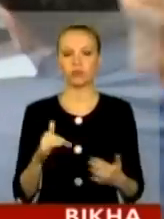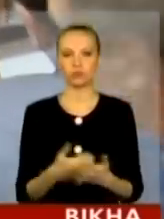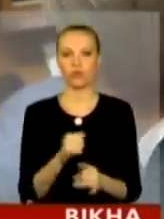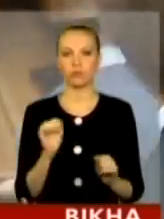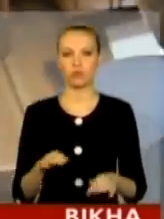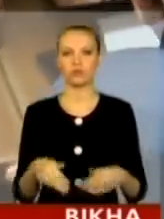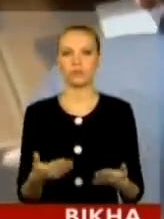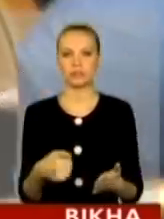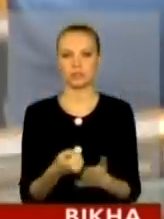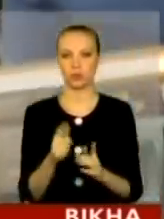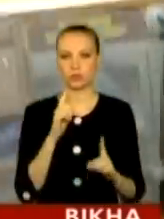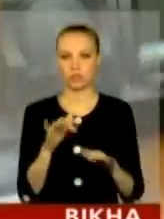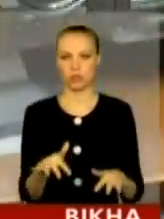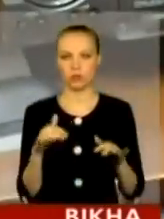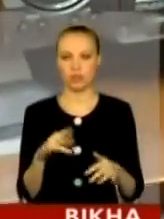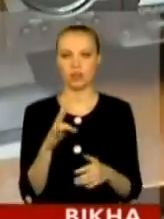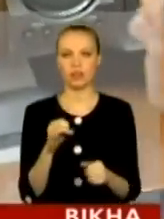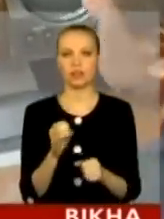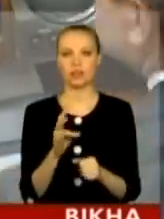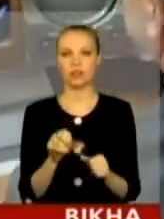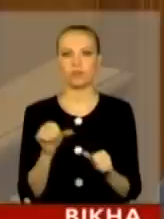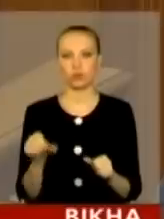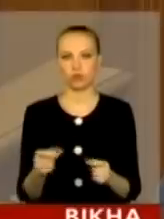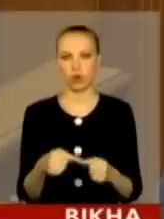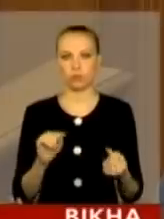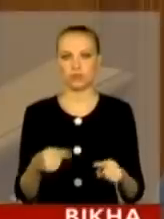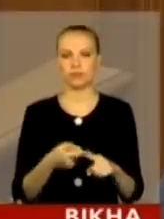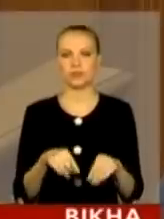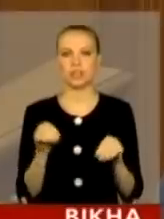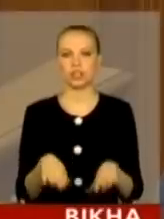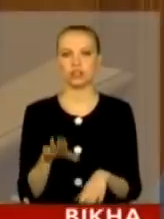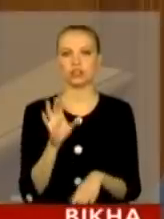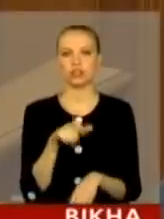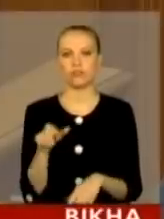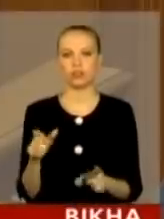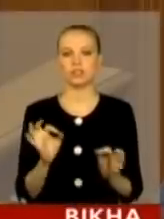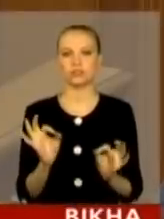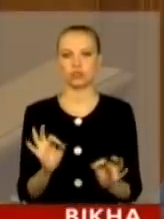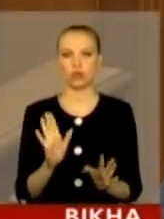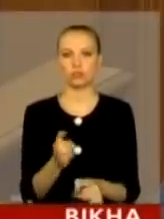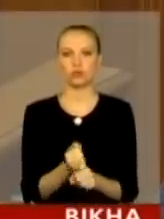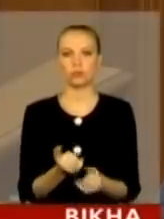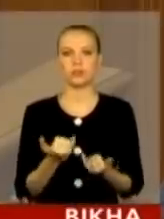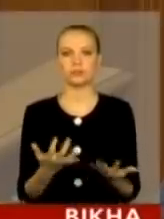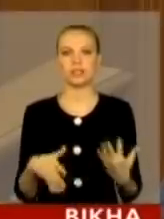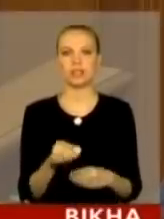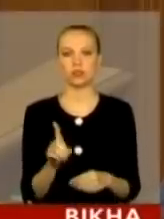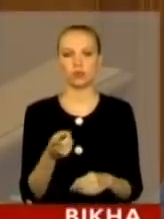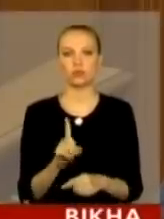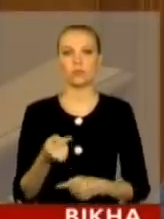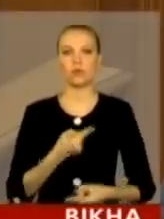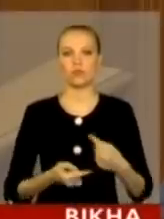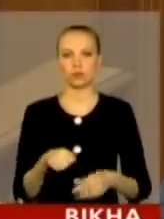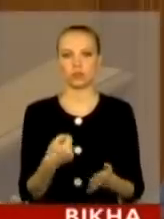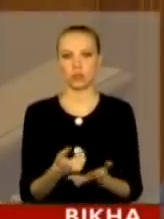винести до сесійної зали не виключає опозиція це рішення вони звичайно будуть робити все для того щоби повернутися до